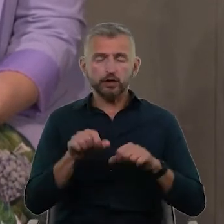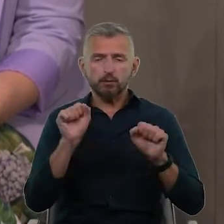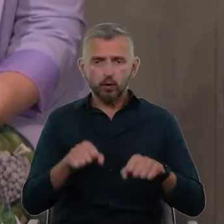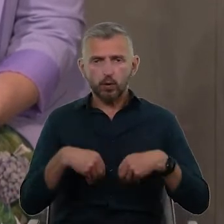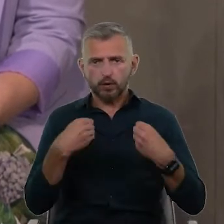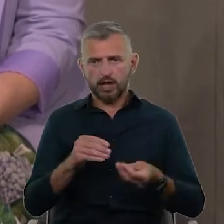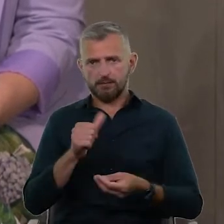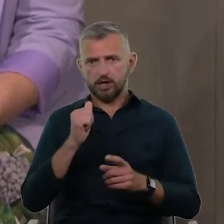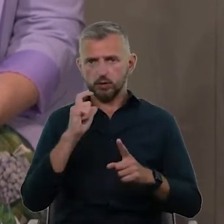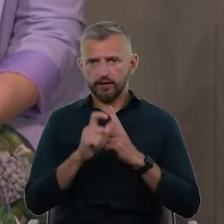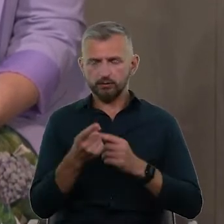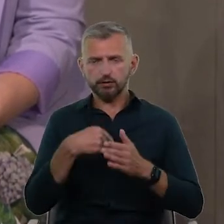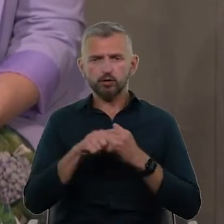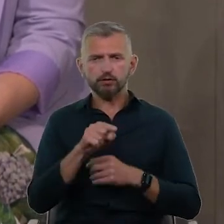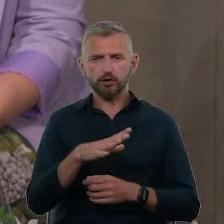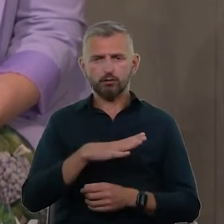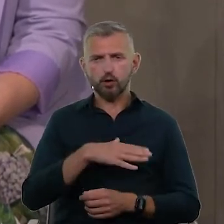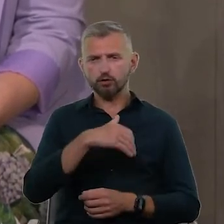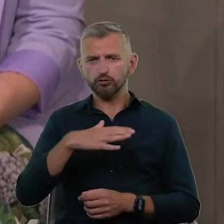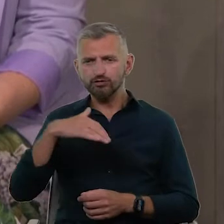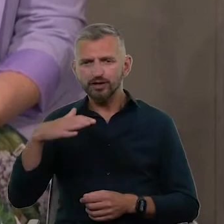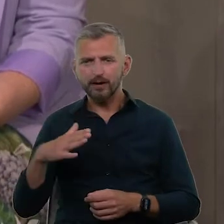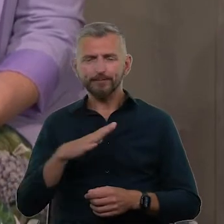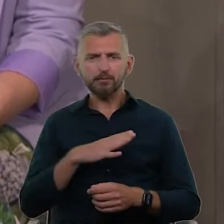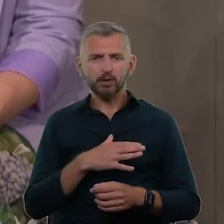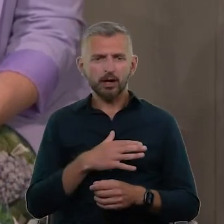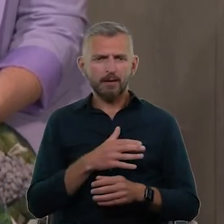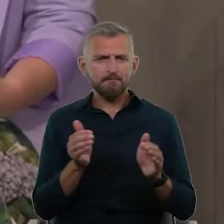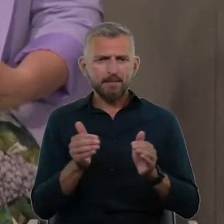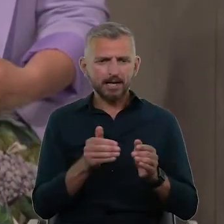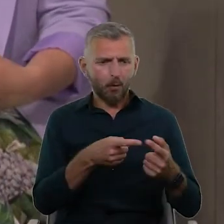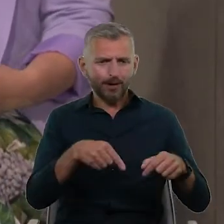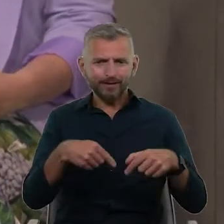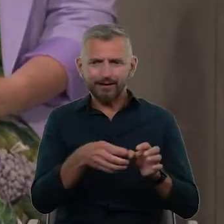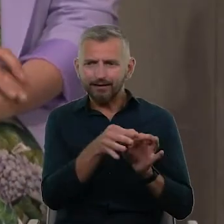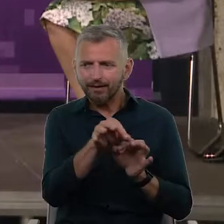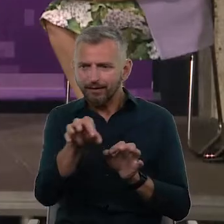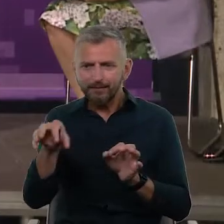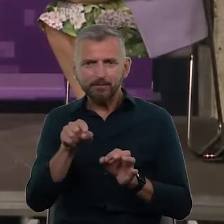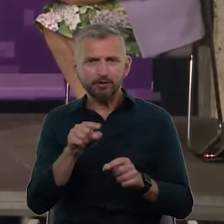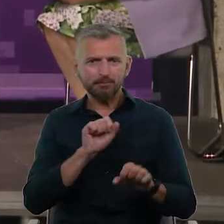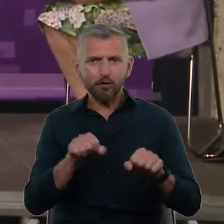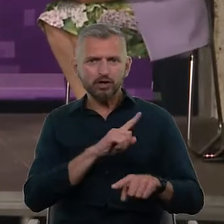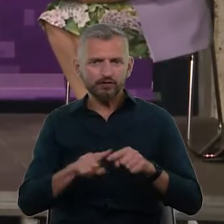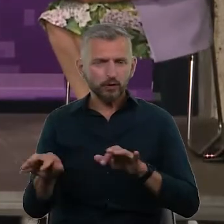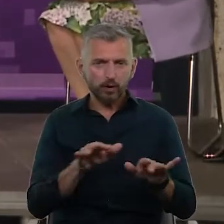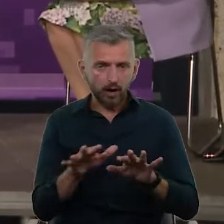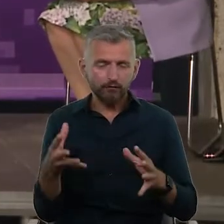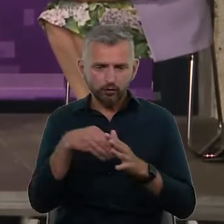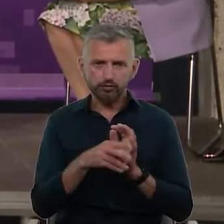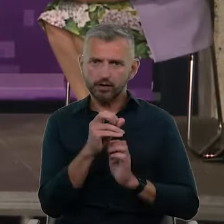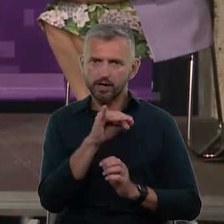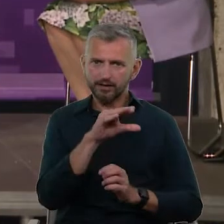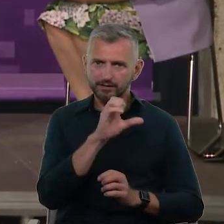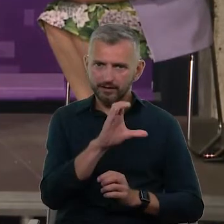першу відповідь, тому що воно було гнучке, були малі організації, вони могли швидко рухатися. Це включно і з Карітасом. Та я